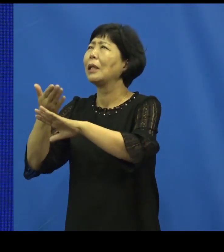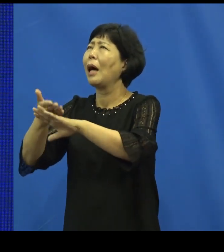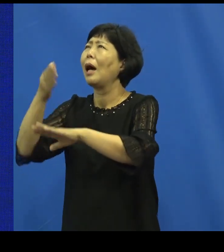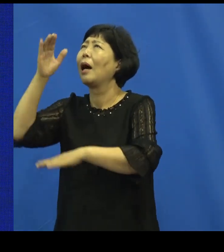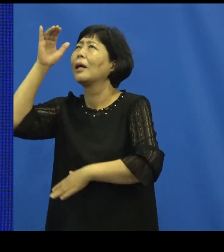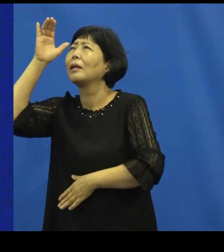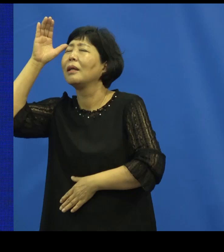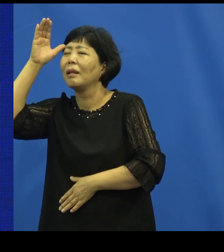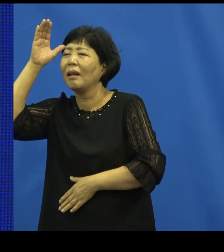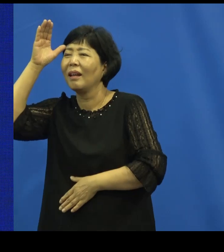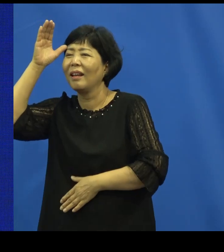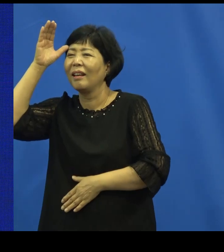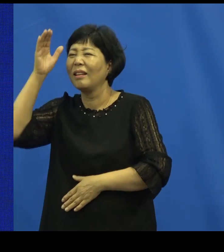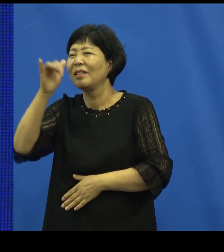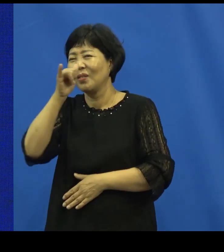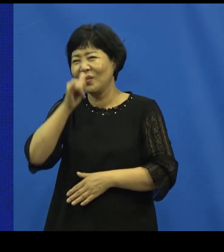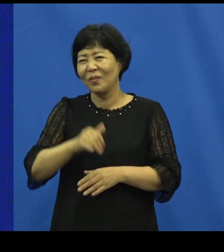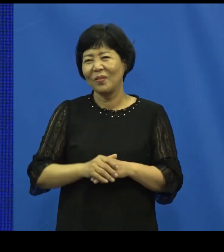거죠.